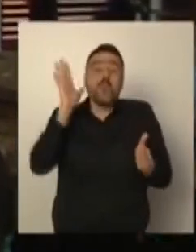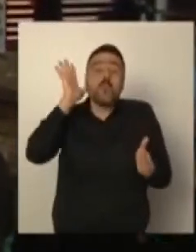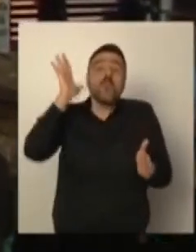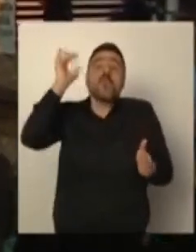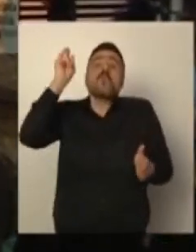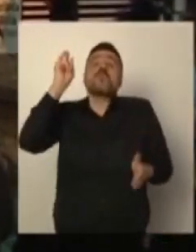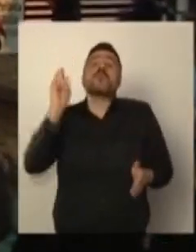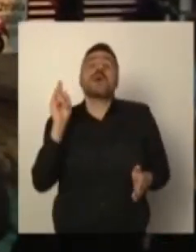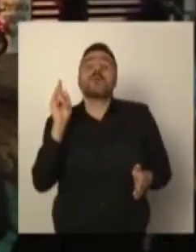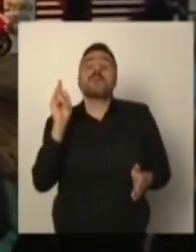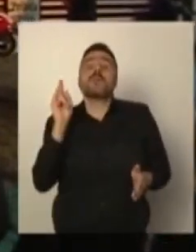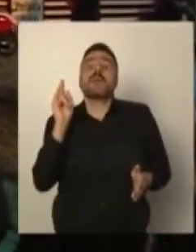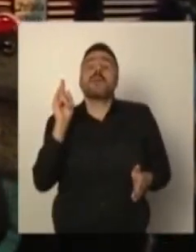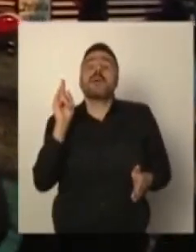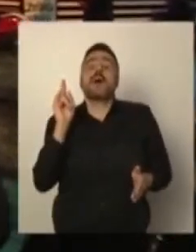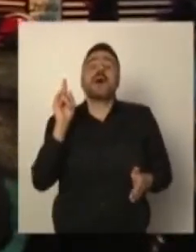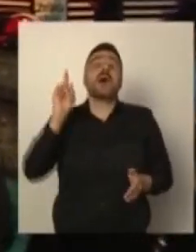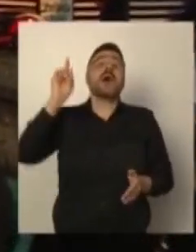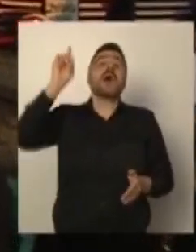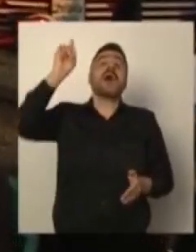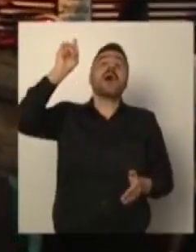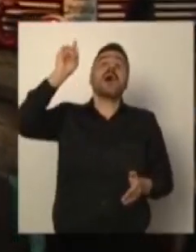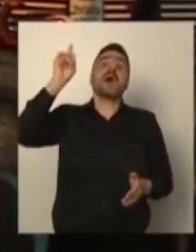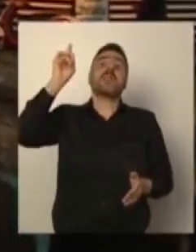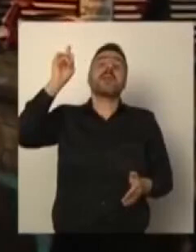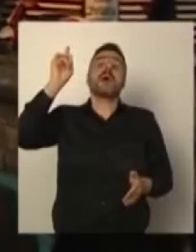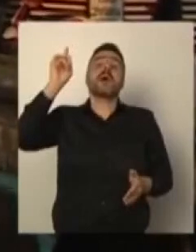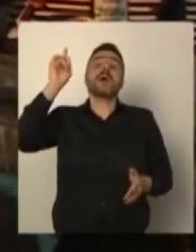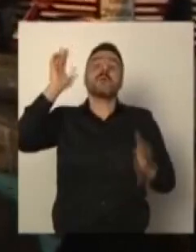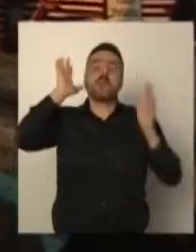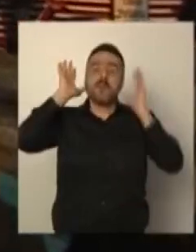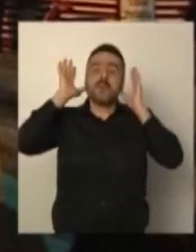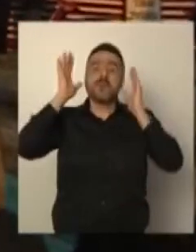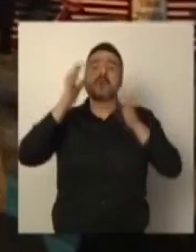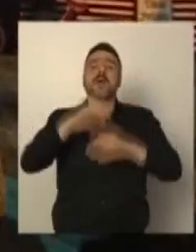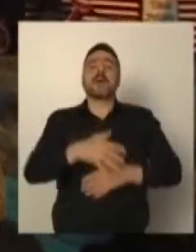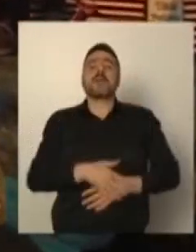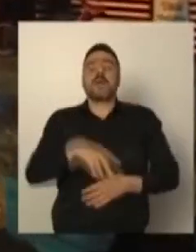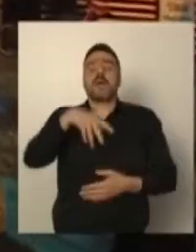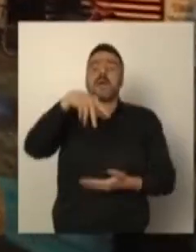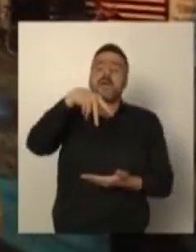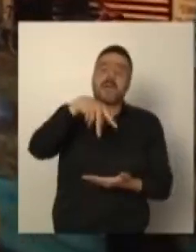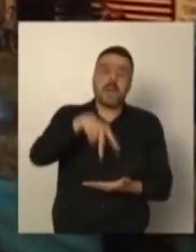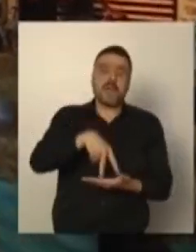Camii'nde senin divanına durduk, kıyam ettik.